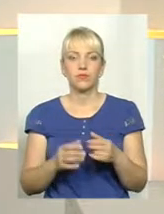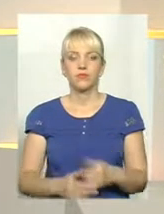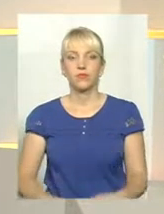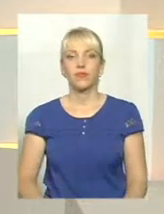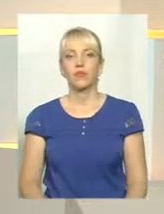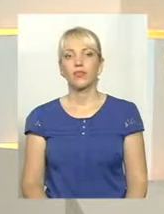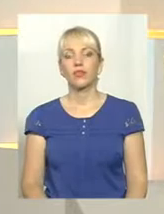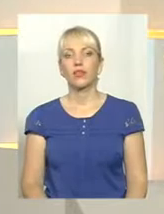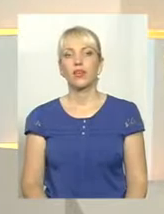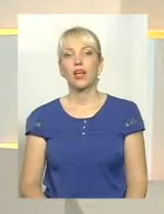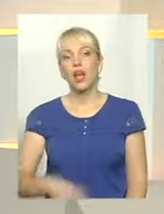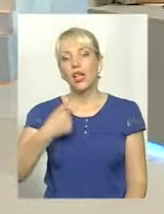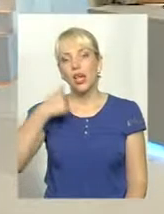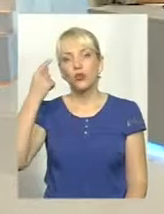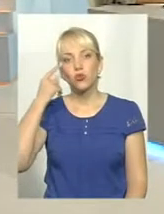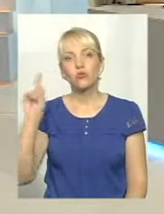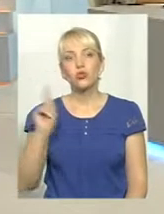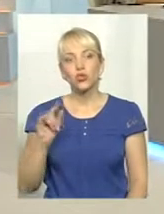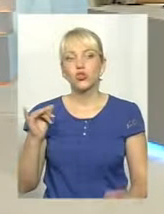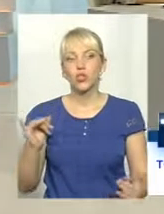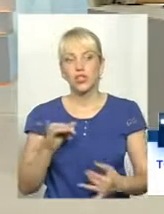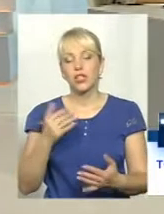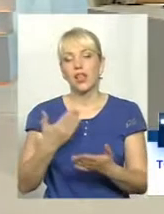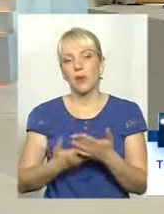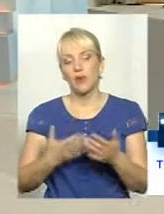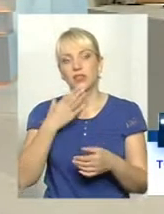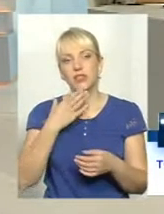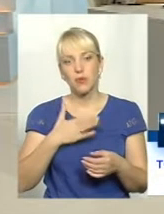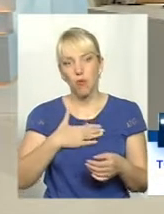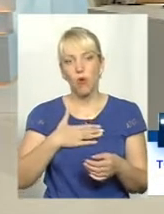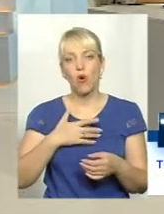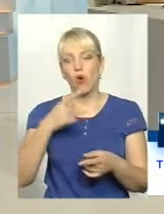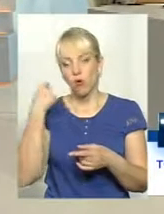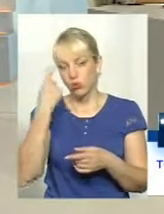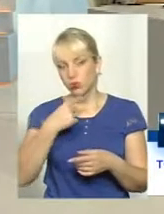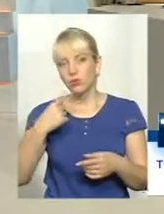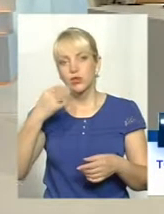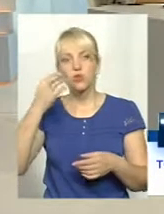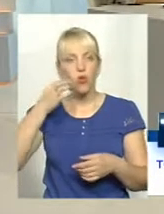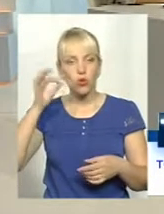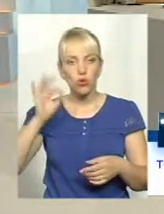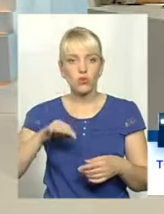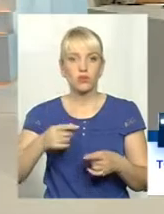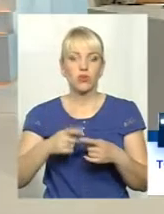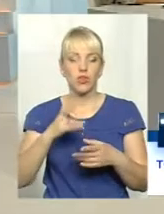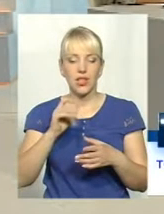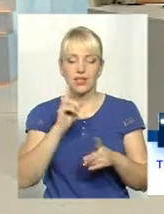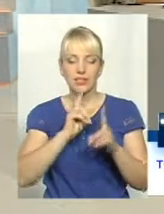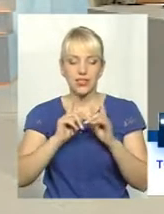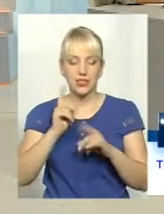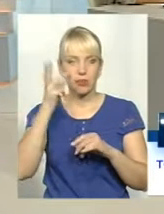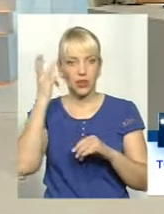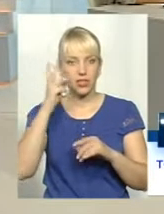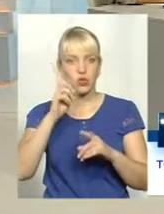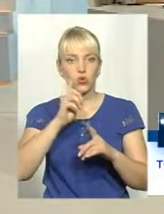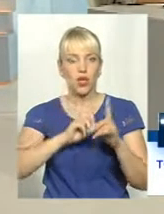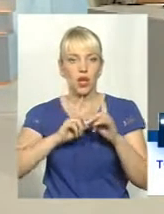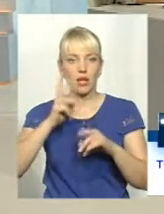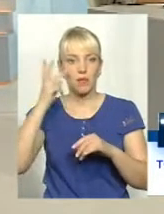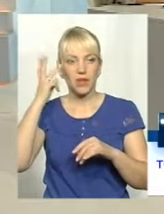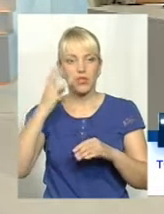чи справді вони зацікавлені? Чи зараз відчувається те, що от так,